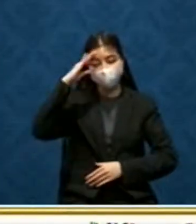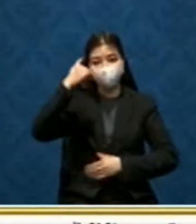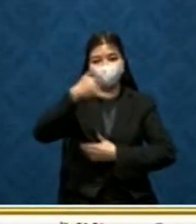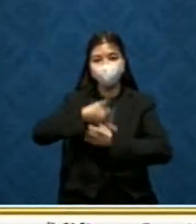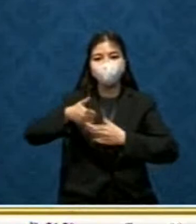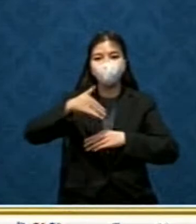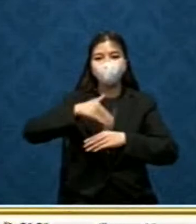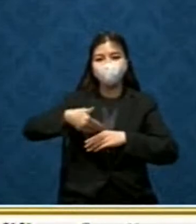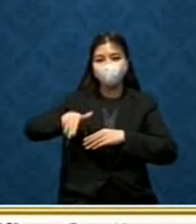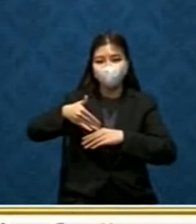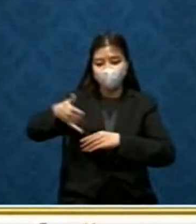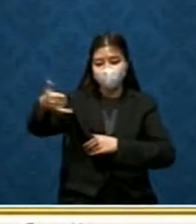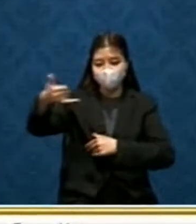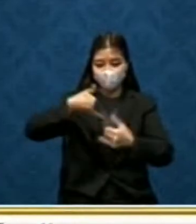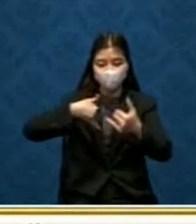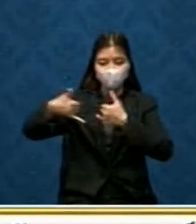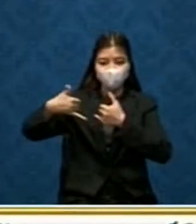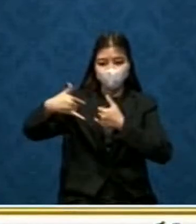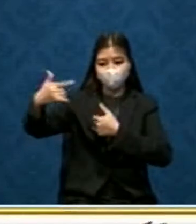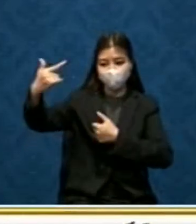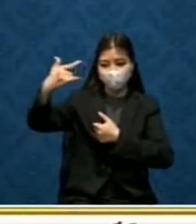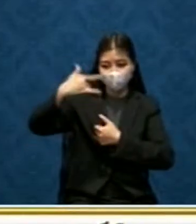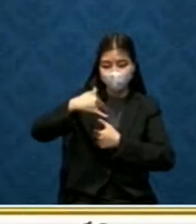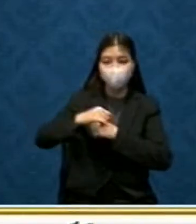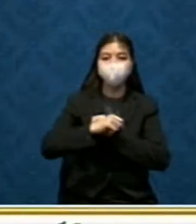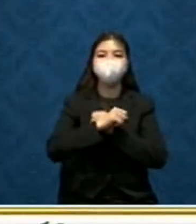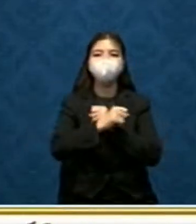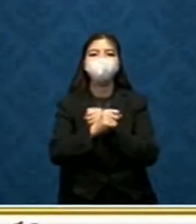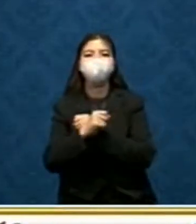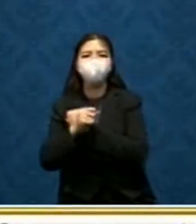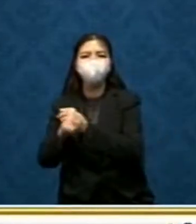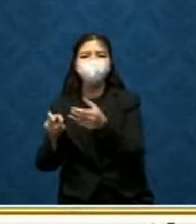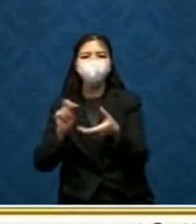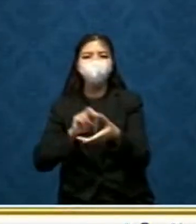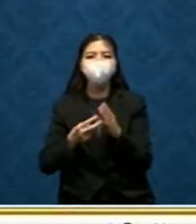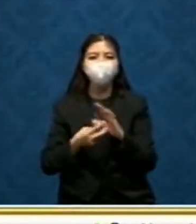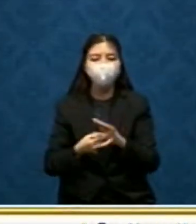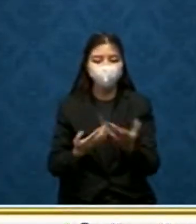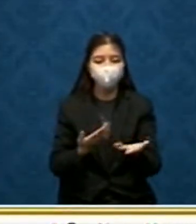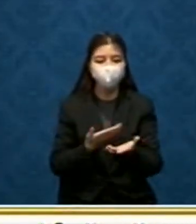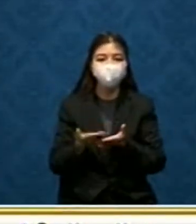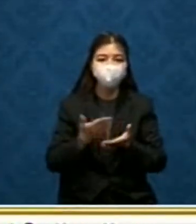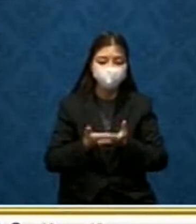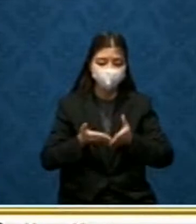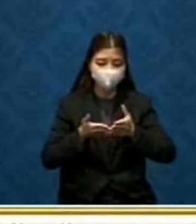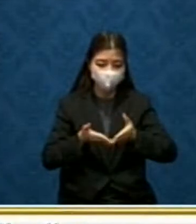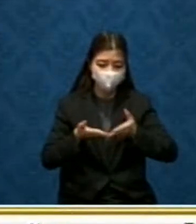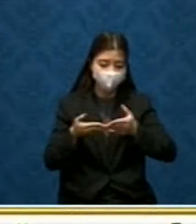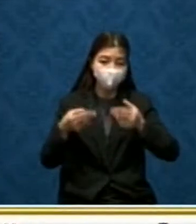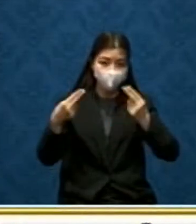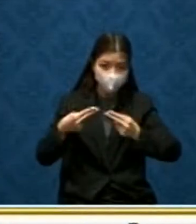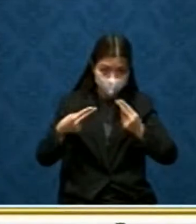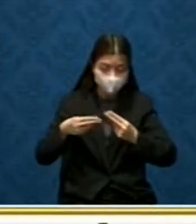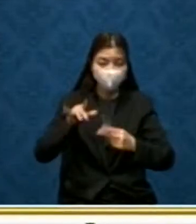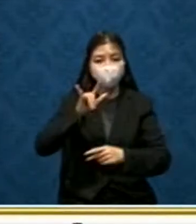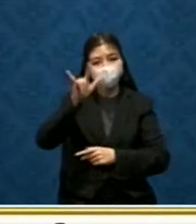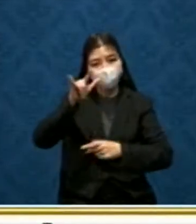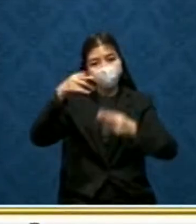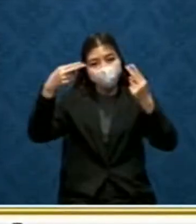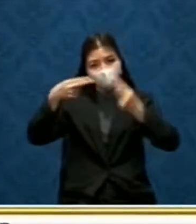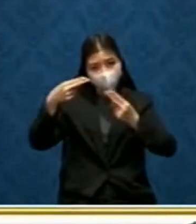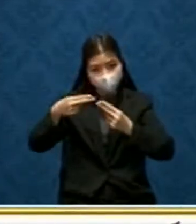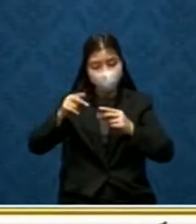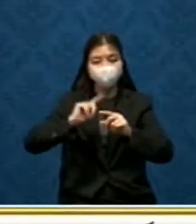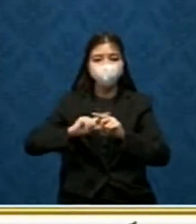ก Ums่านก็เลยรัษาคมควงขทาน กคือซื้อเรือรบ ซือเคับิรบซื้